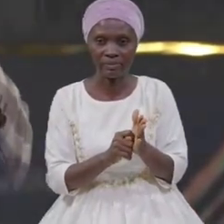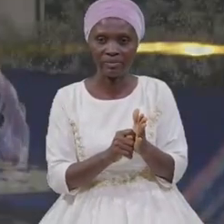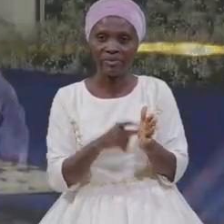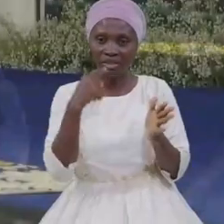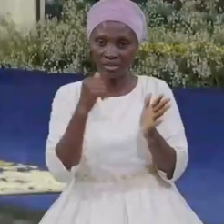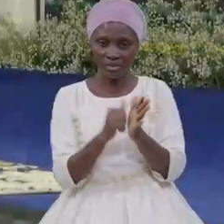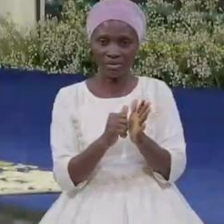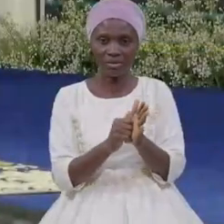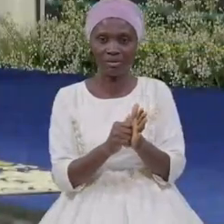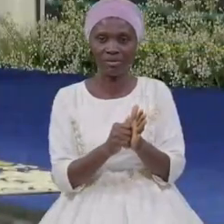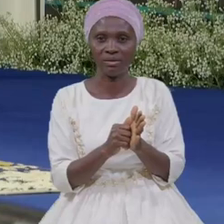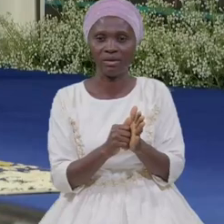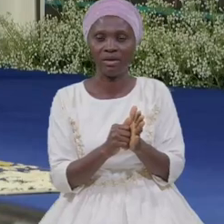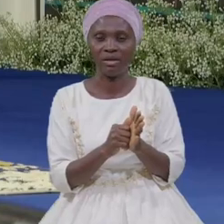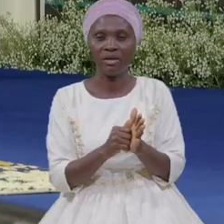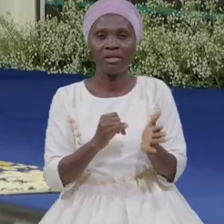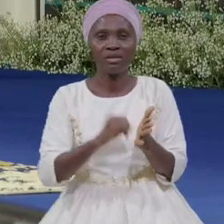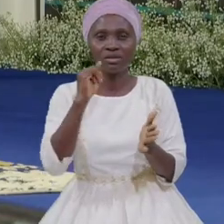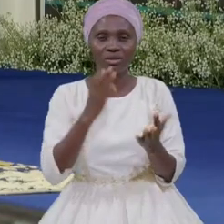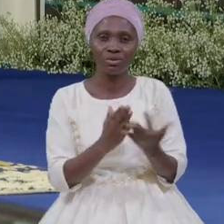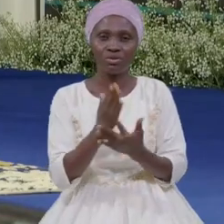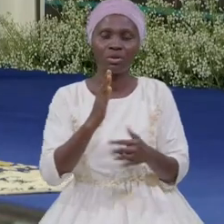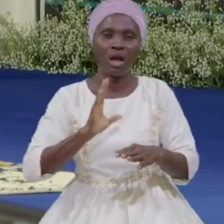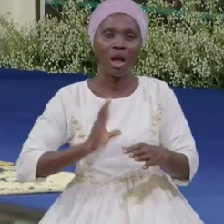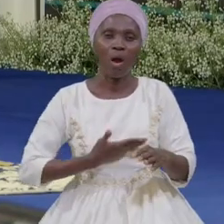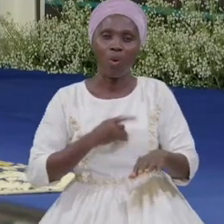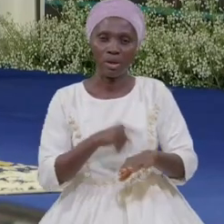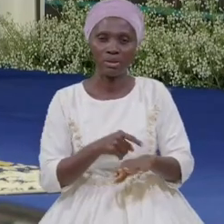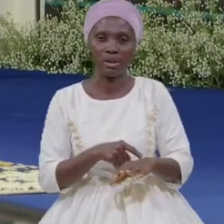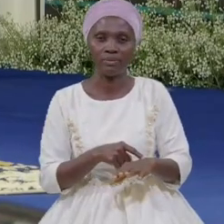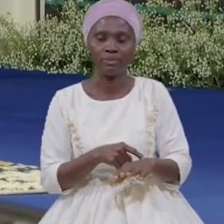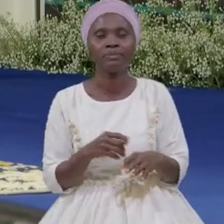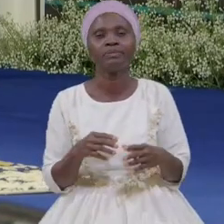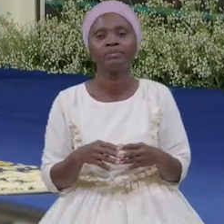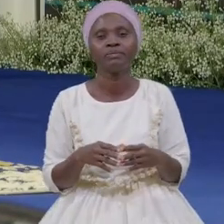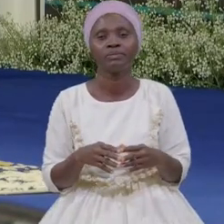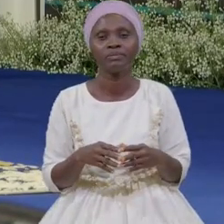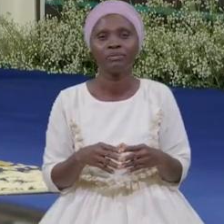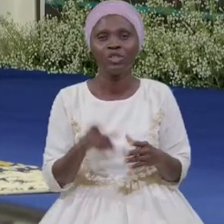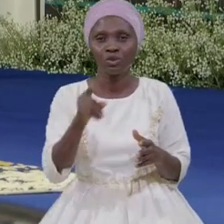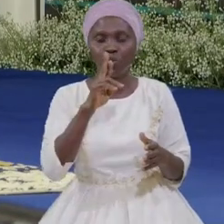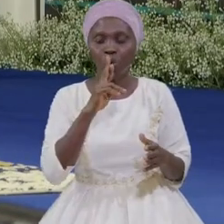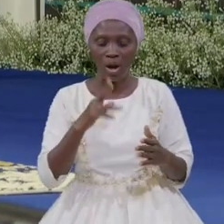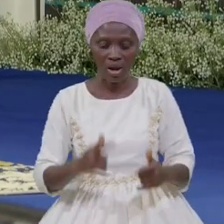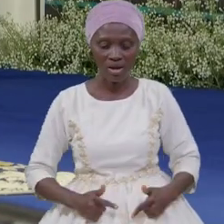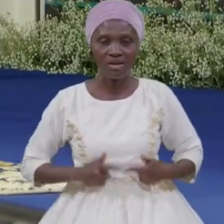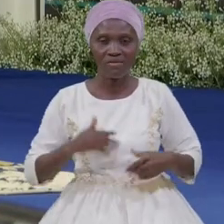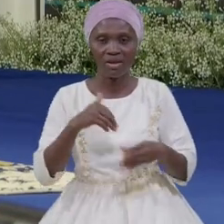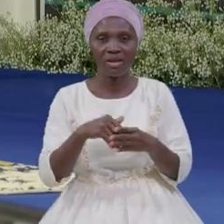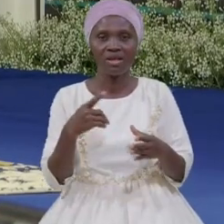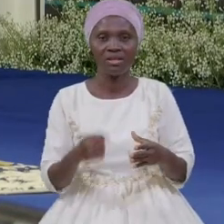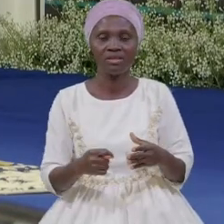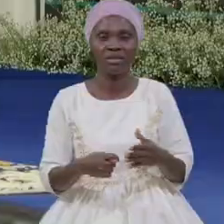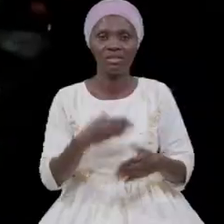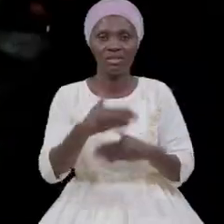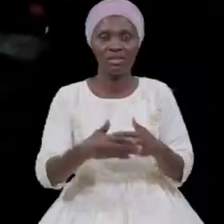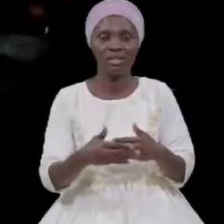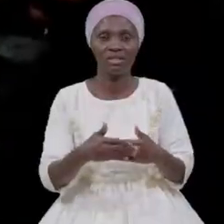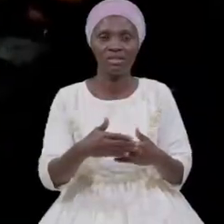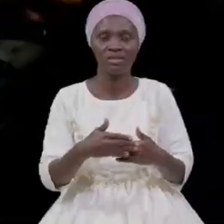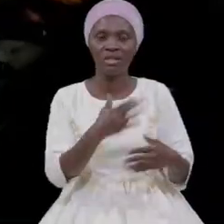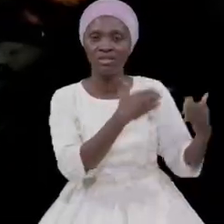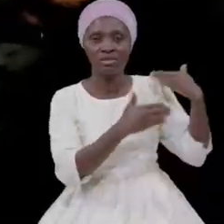C'est dans notre temps. Nous vivons dans la meilleure génération, spirituellement parlant. Donnez-moi un bon